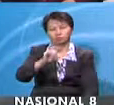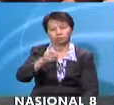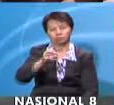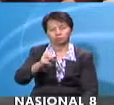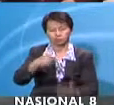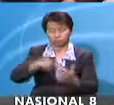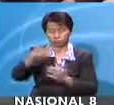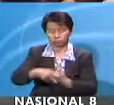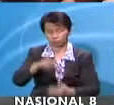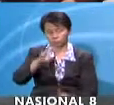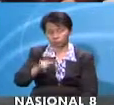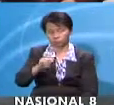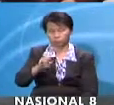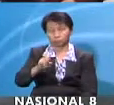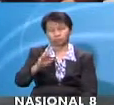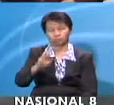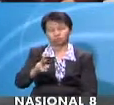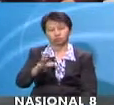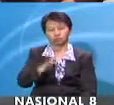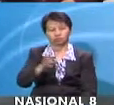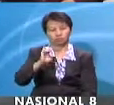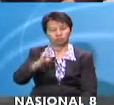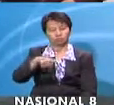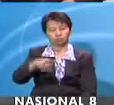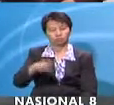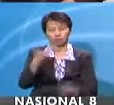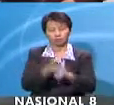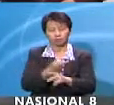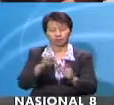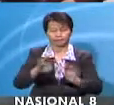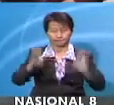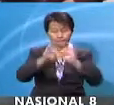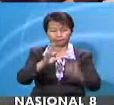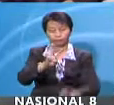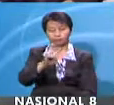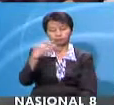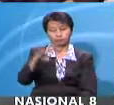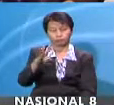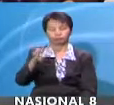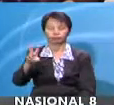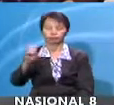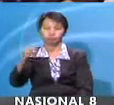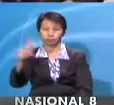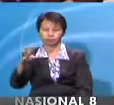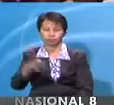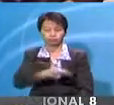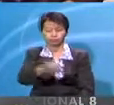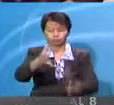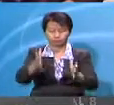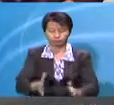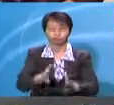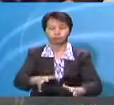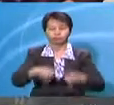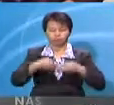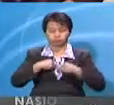projek NKEA Padi EPP kedua musim utama 2014-2015. Setiap petani menerima bayaran